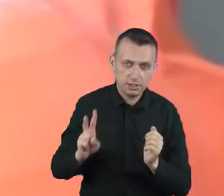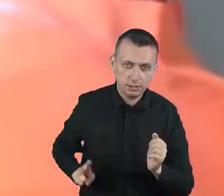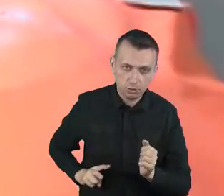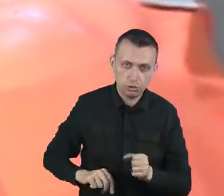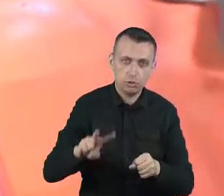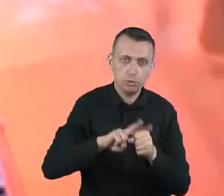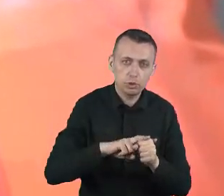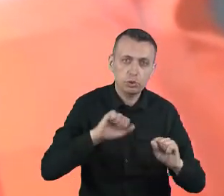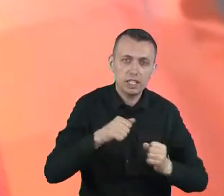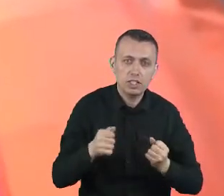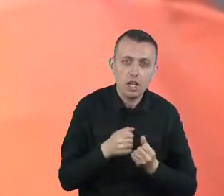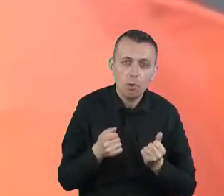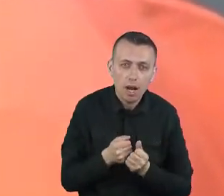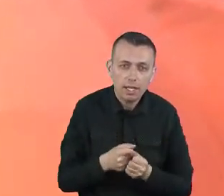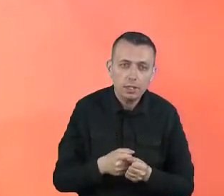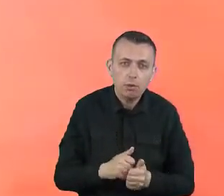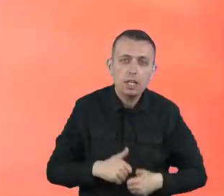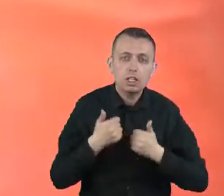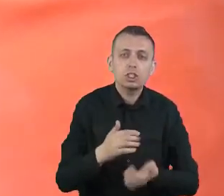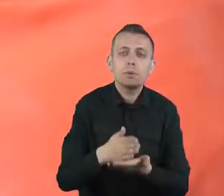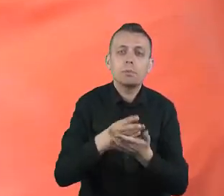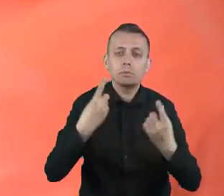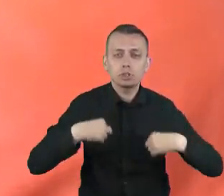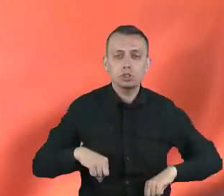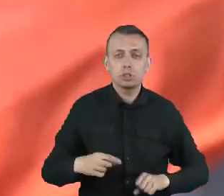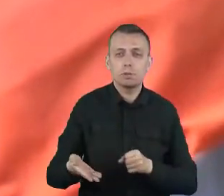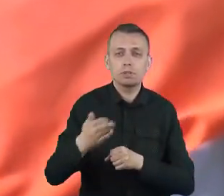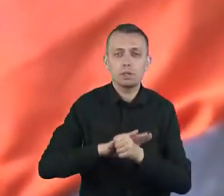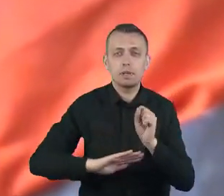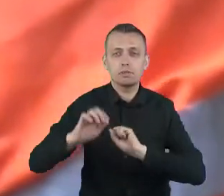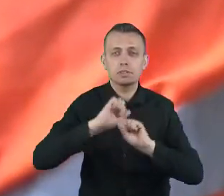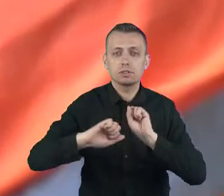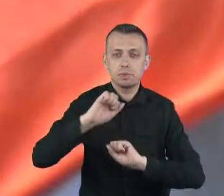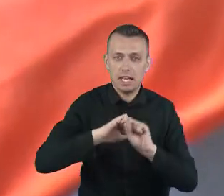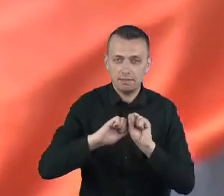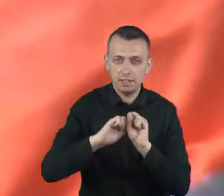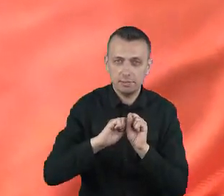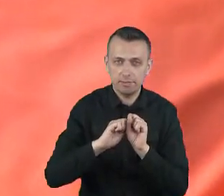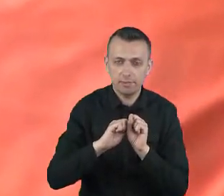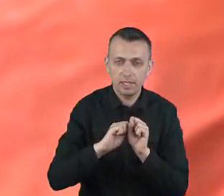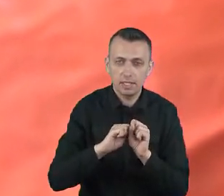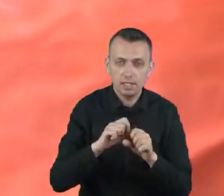i zawodową osób zagrożonych wykluczeniem społecznym. Dzięki tej nowelizacji spółdzielnie socjalne będą miały